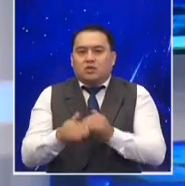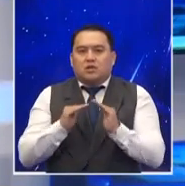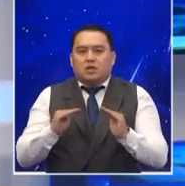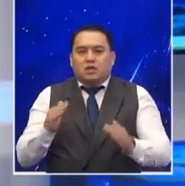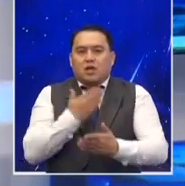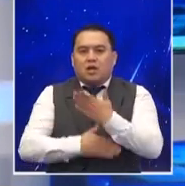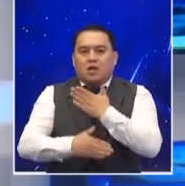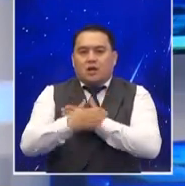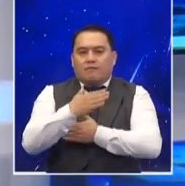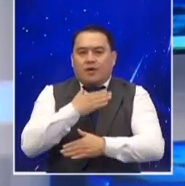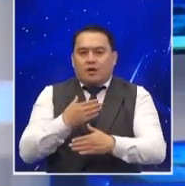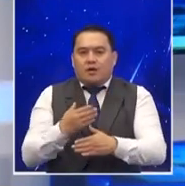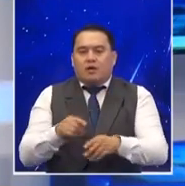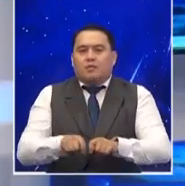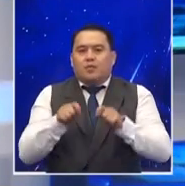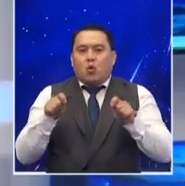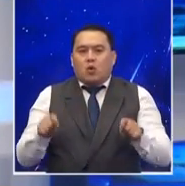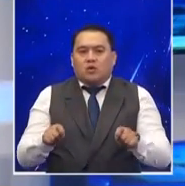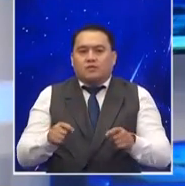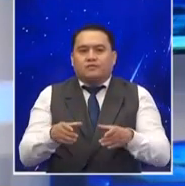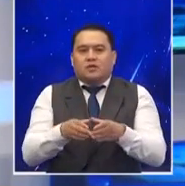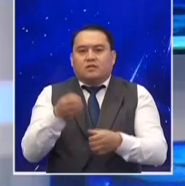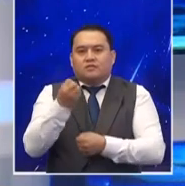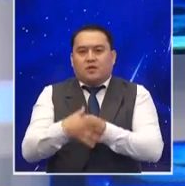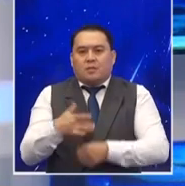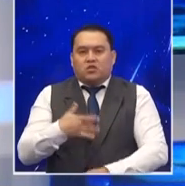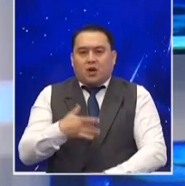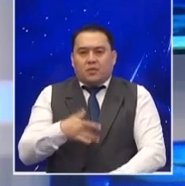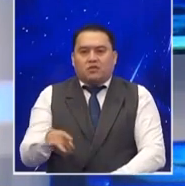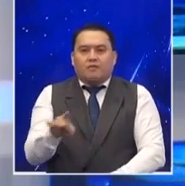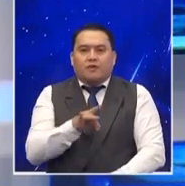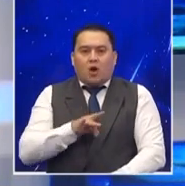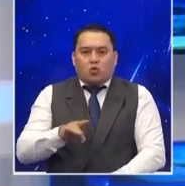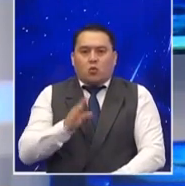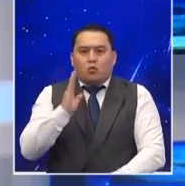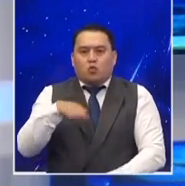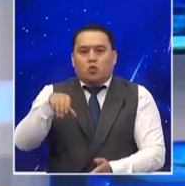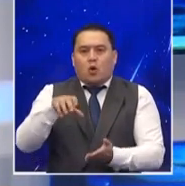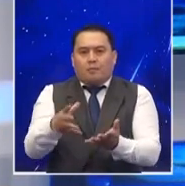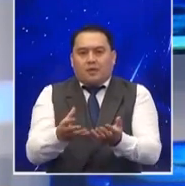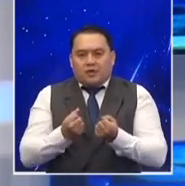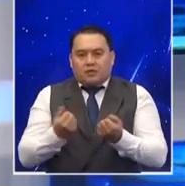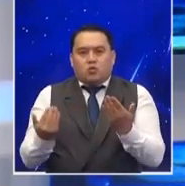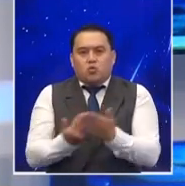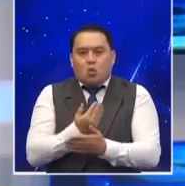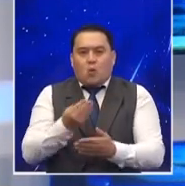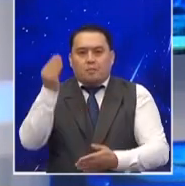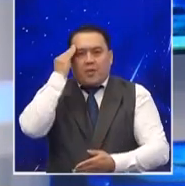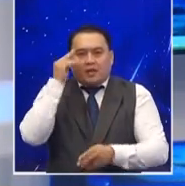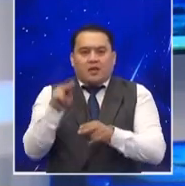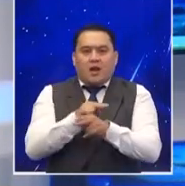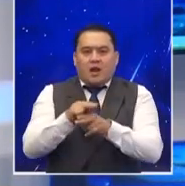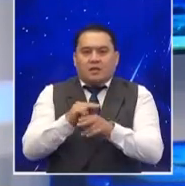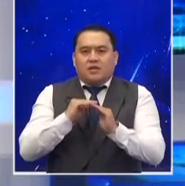детей с особенными потребностями появился в административном центре Жамбылского района. В нем будут применять современные методы